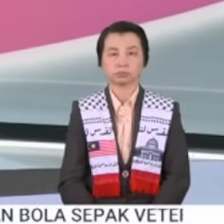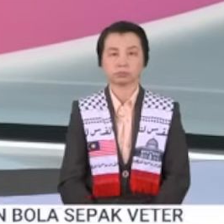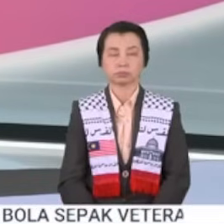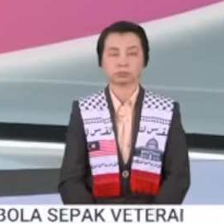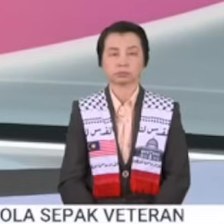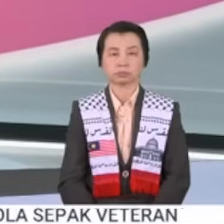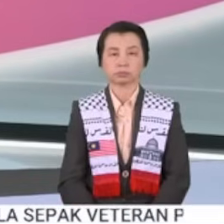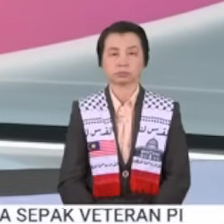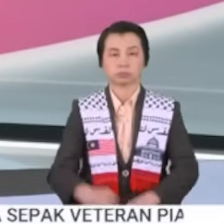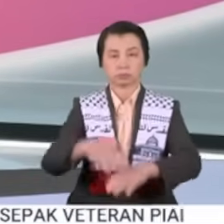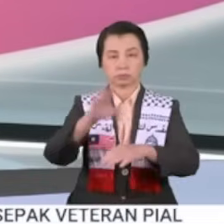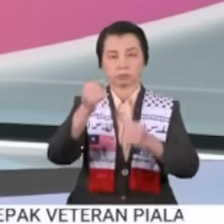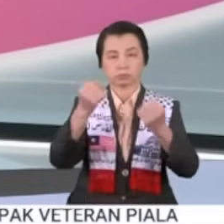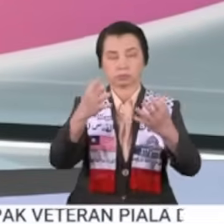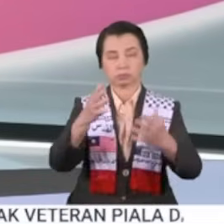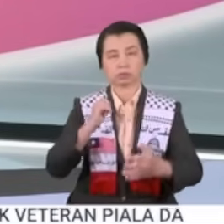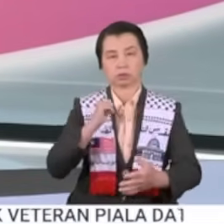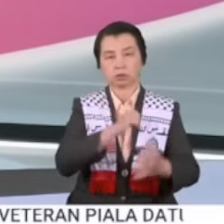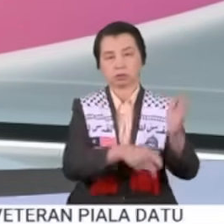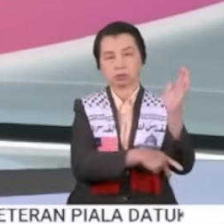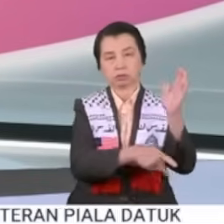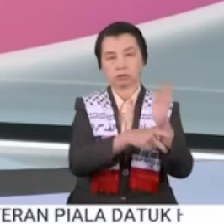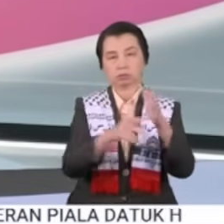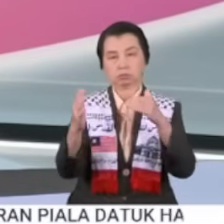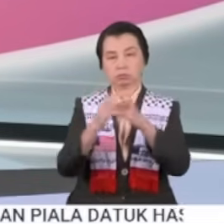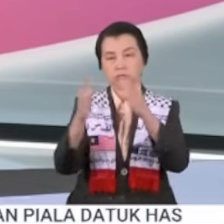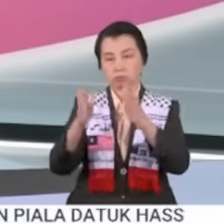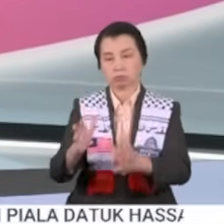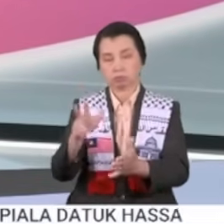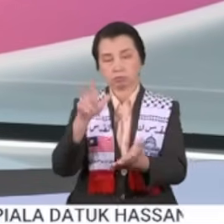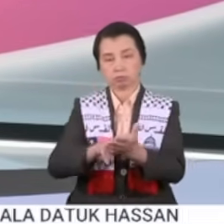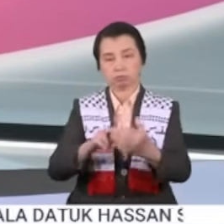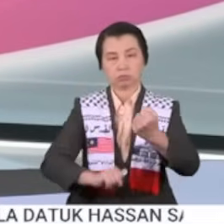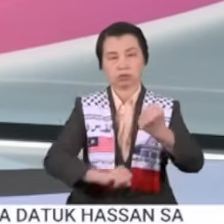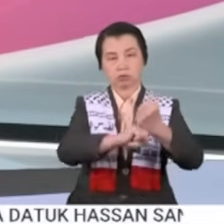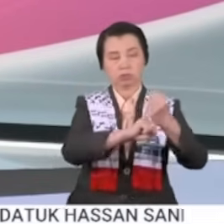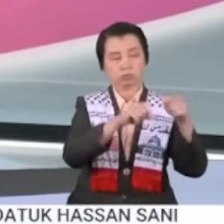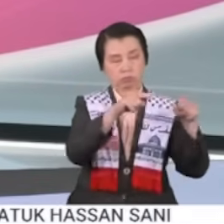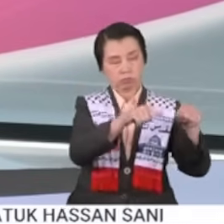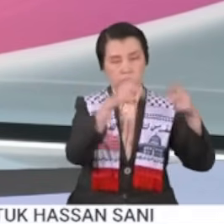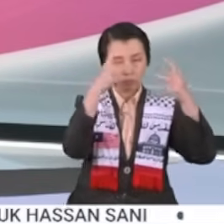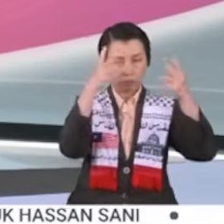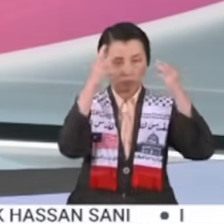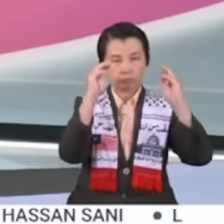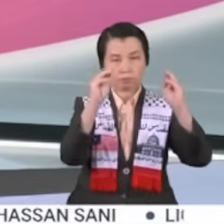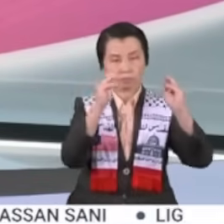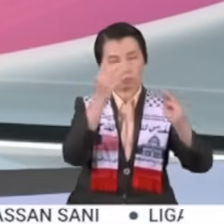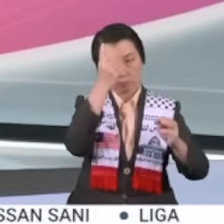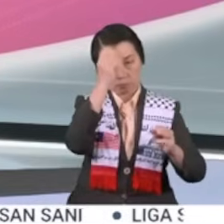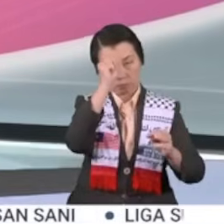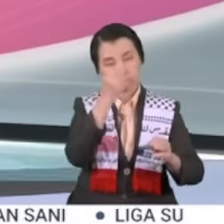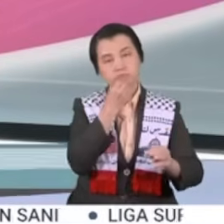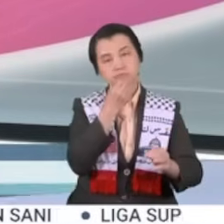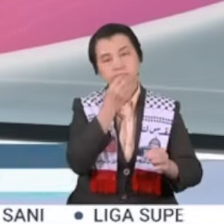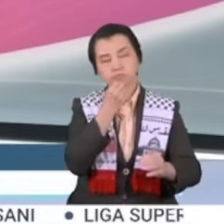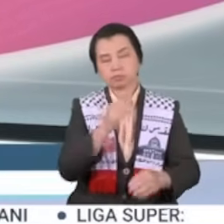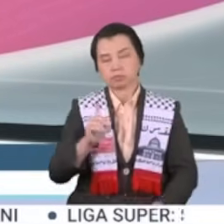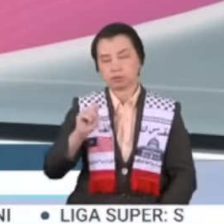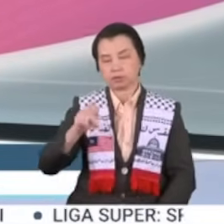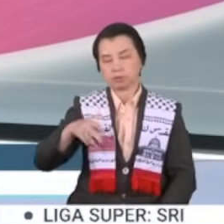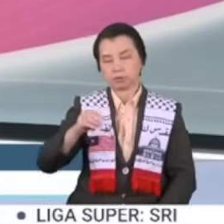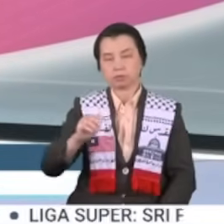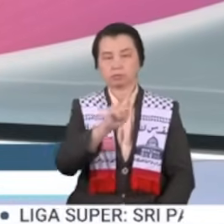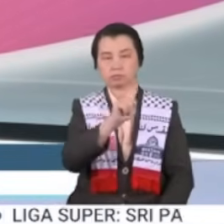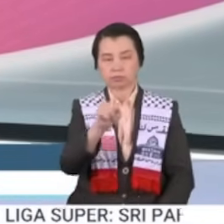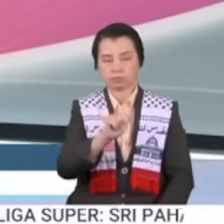rtmk.rtm.gov.m lebih ramai ahli parlimen pembangkang dijangka istihar sokongan kepada Perdana Menteri Datuk Seri Anwar Ibrahim timbalan Perdana Menteri Datuk Seri